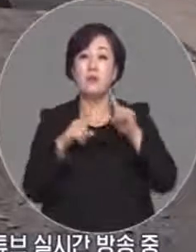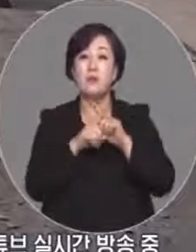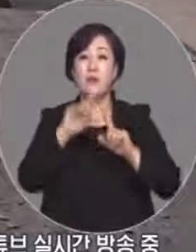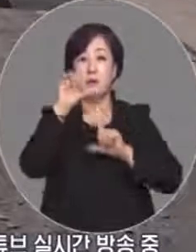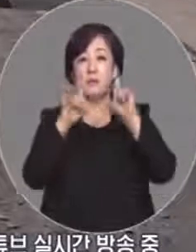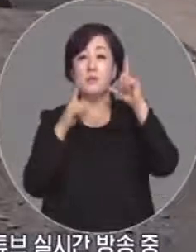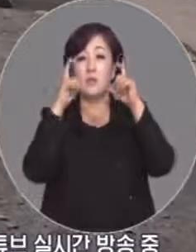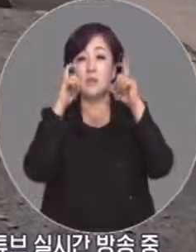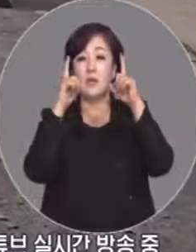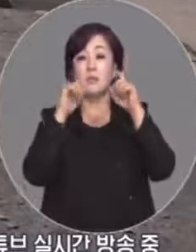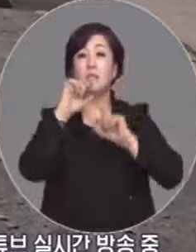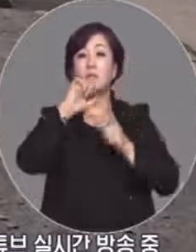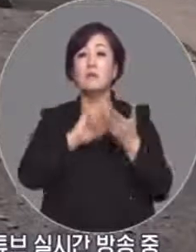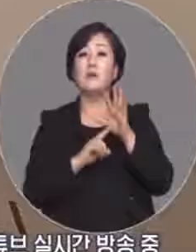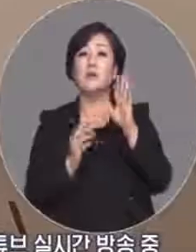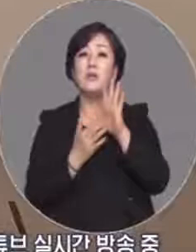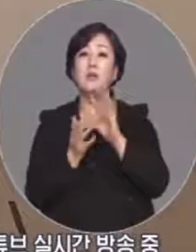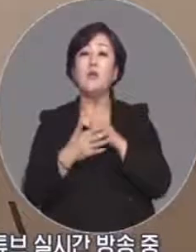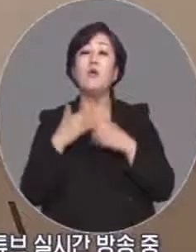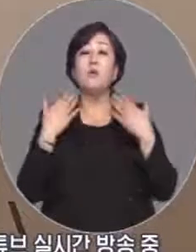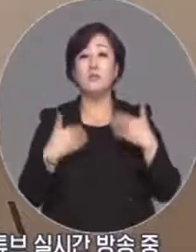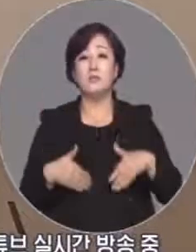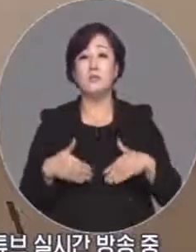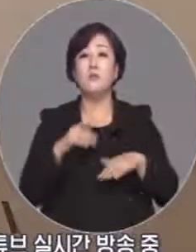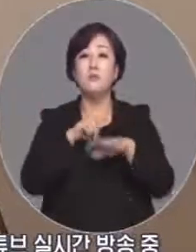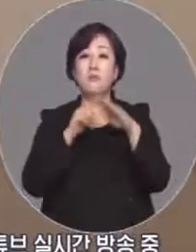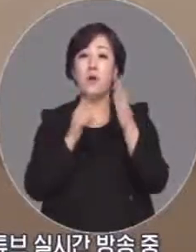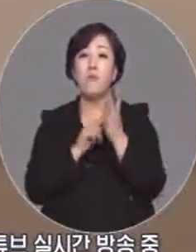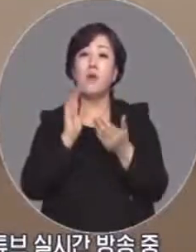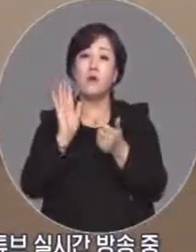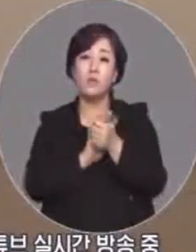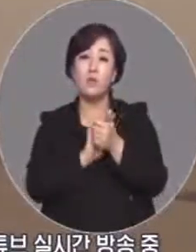등 코로나로 지친 사람들에게 위로가 돼줄